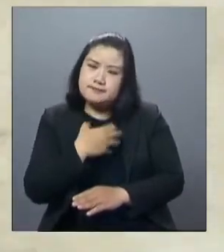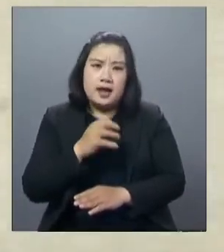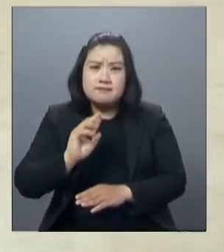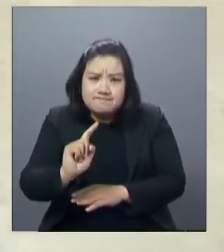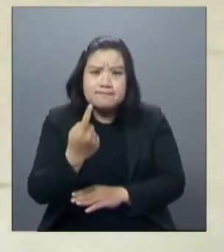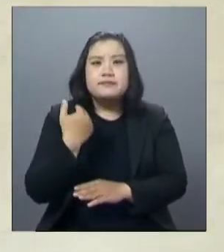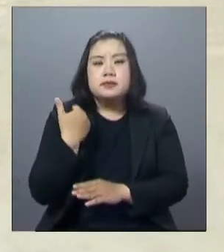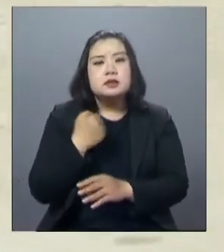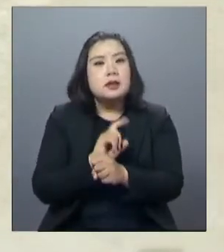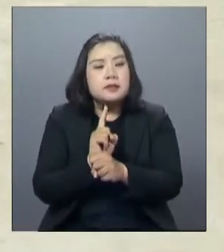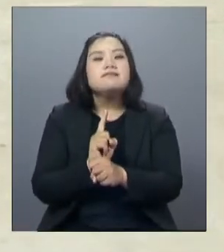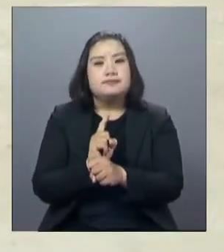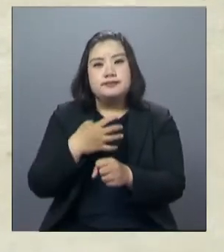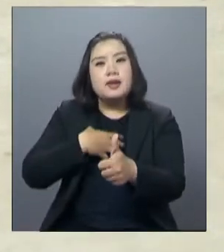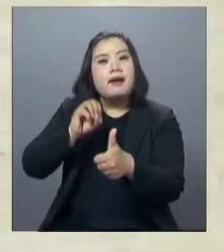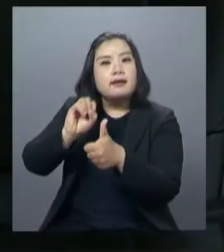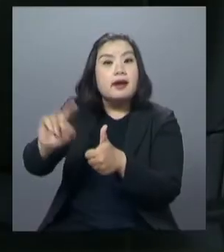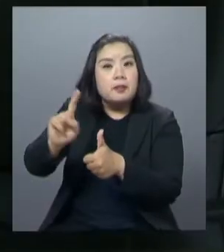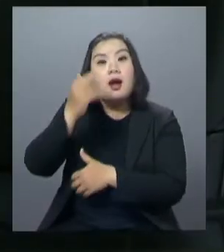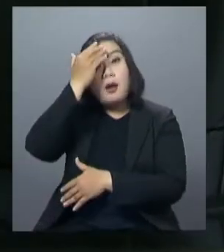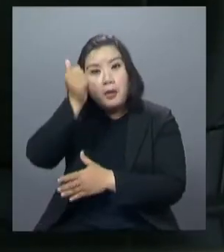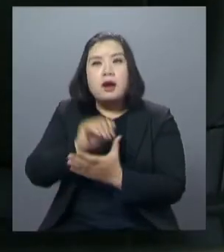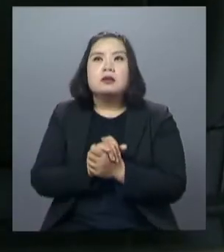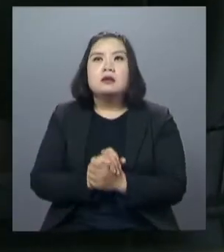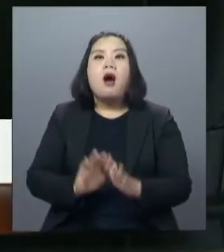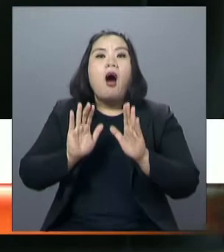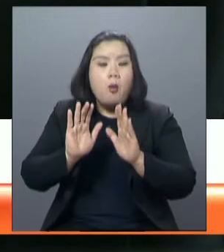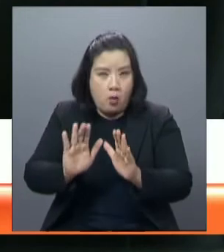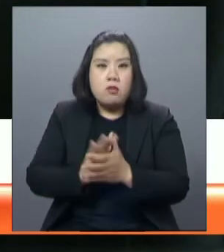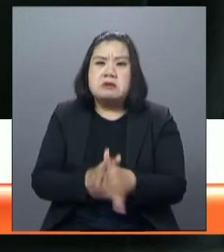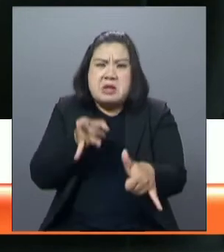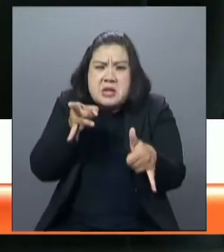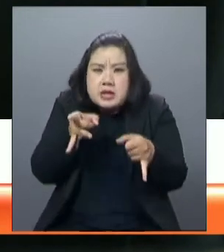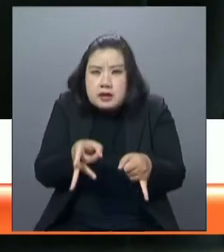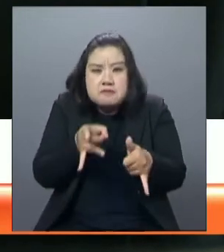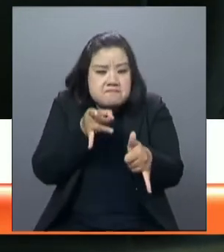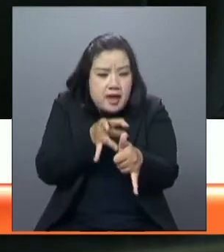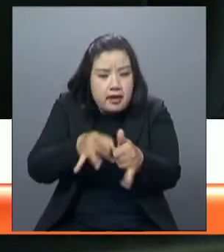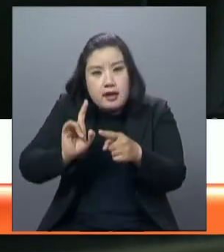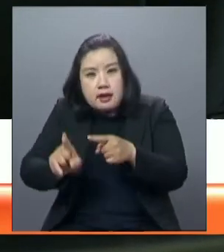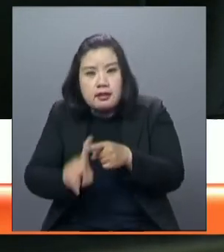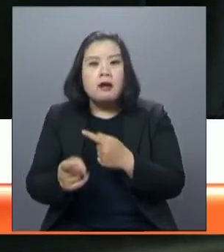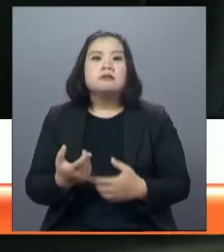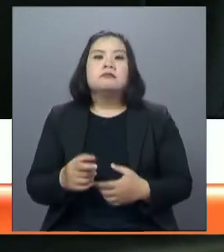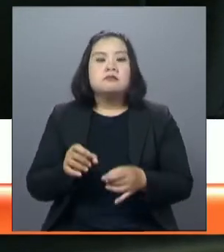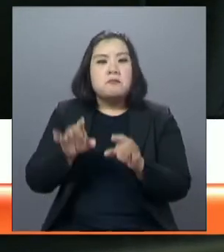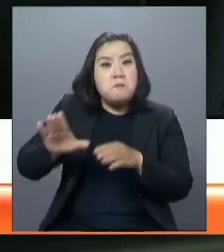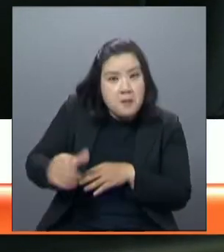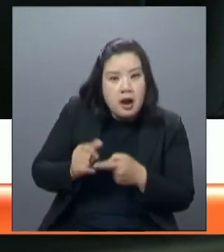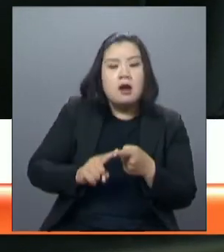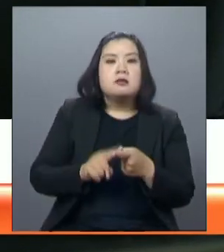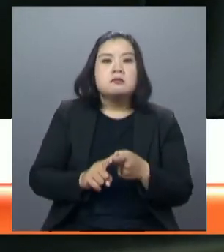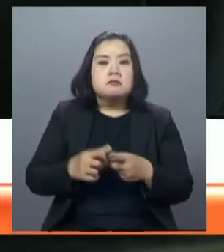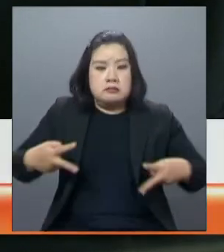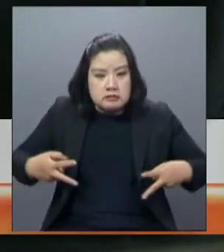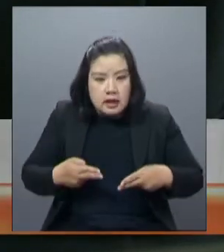วยกันรณรงค์เรื่องการหยุดทายาทหมาจรช่วยกันทำหมันทั้งตัวผู้ตัวเมียหมาเด็กหมาอะ